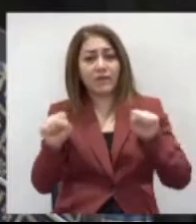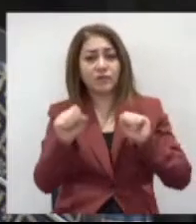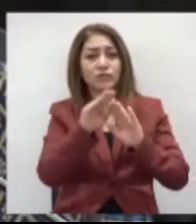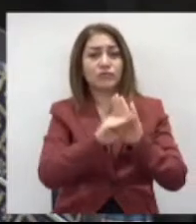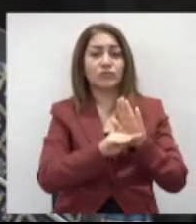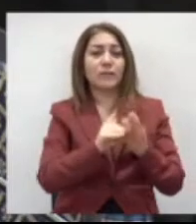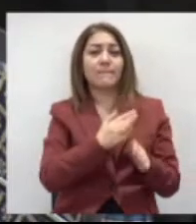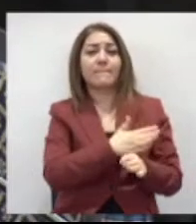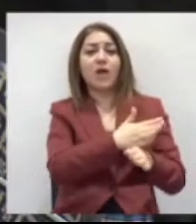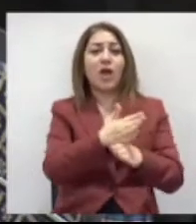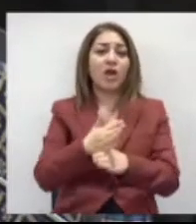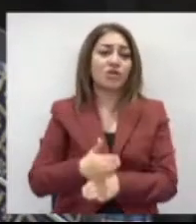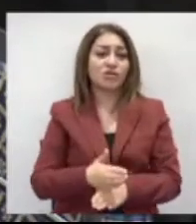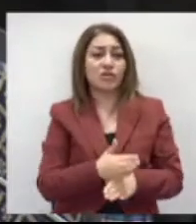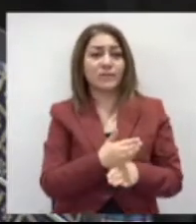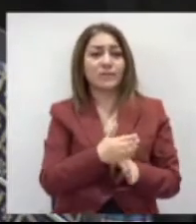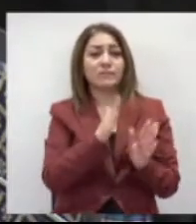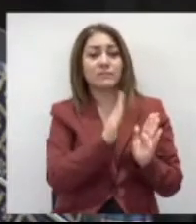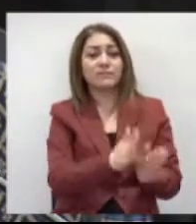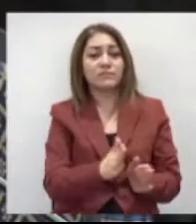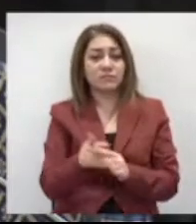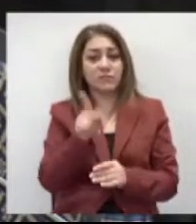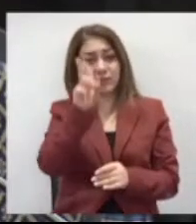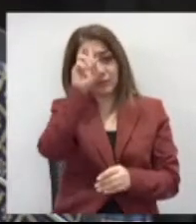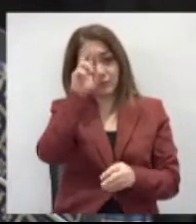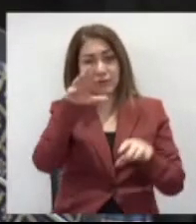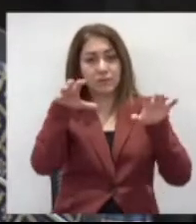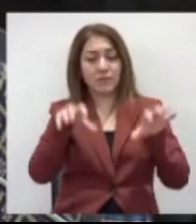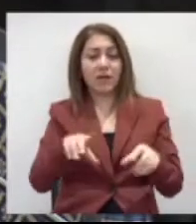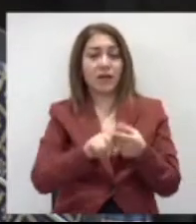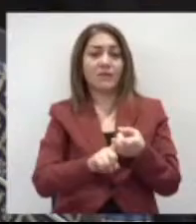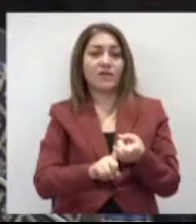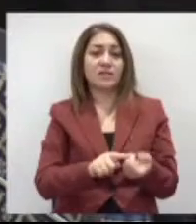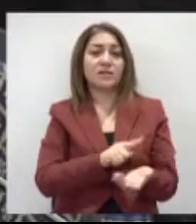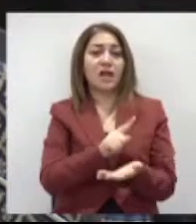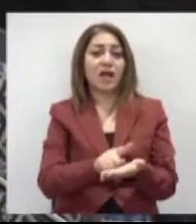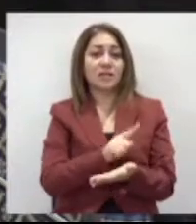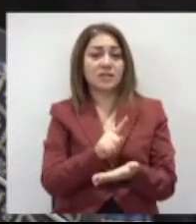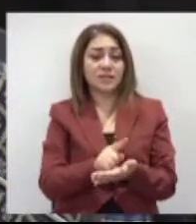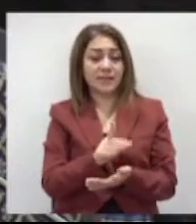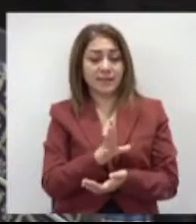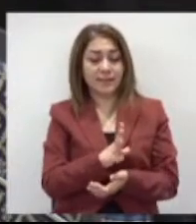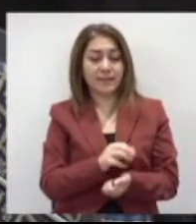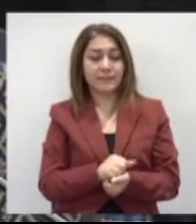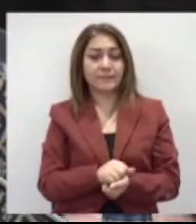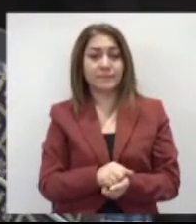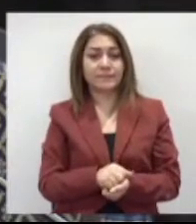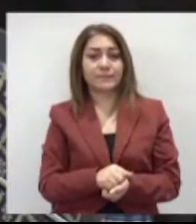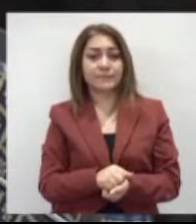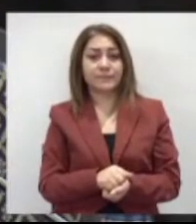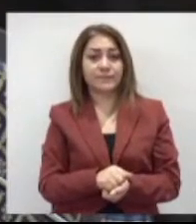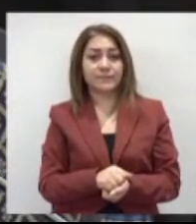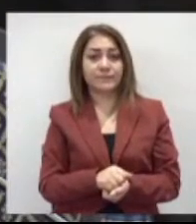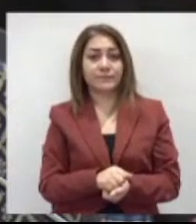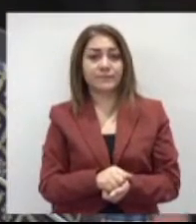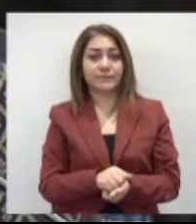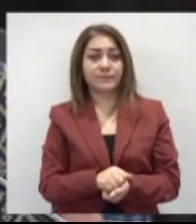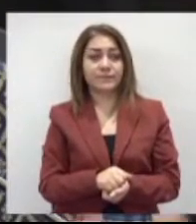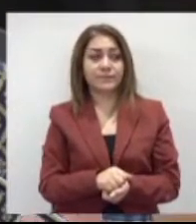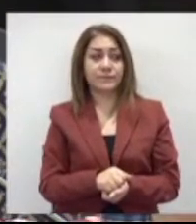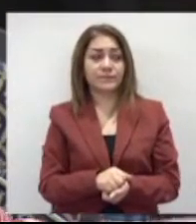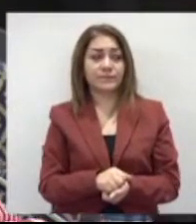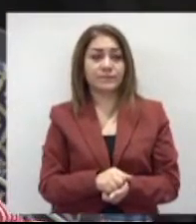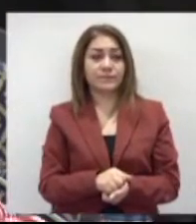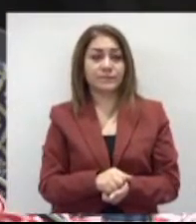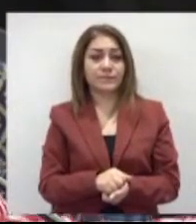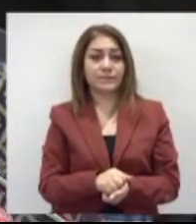բաժանման հավասարակշռման կառուցակարգերի և Հանրապետության նախագահին առնչվող սահմանադրական լուծումների հետ կապված հարցն է։ Իրականում սա էլ